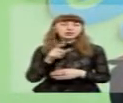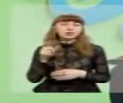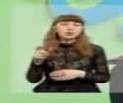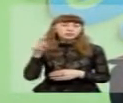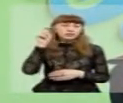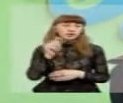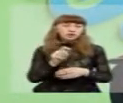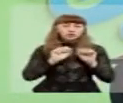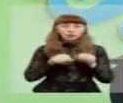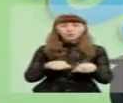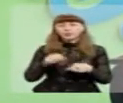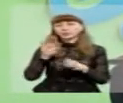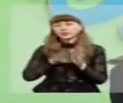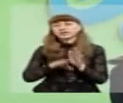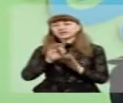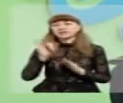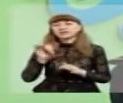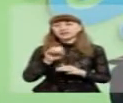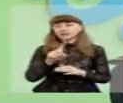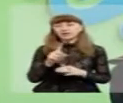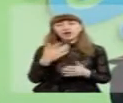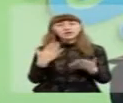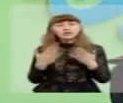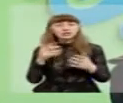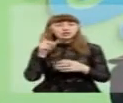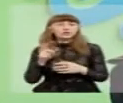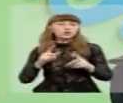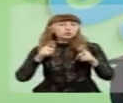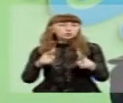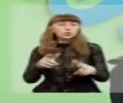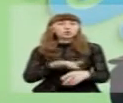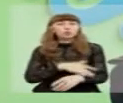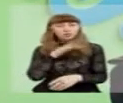үшін кәсіпкерлер басқармасына бару керек. Содан кейін көші-қон орталығынан